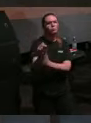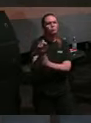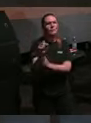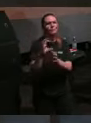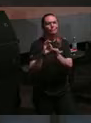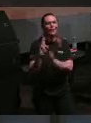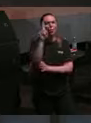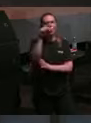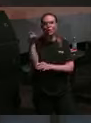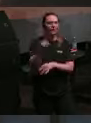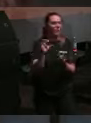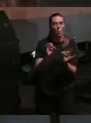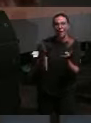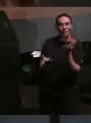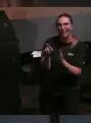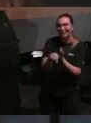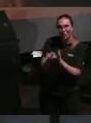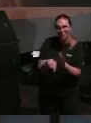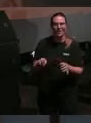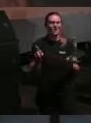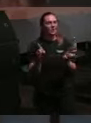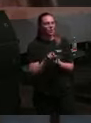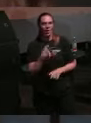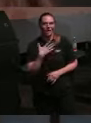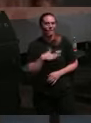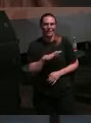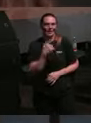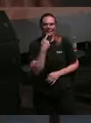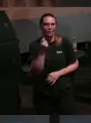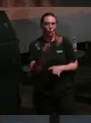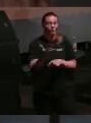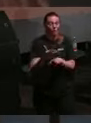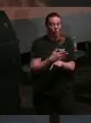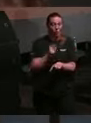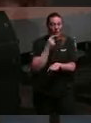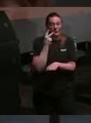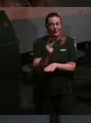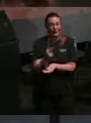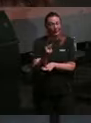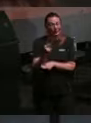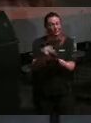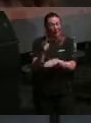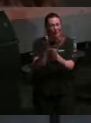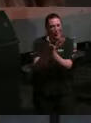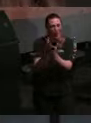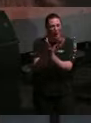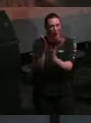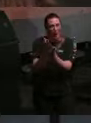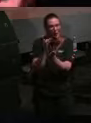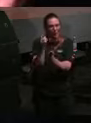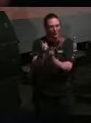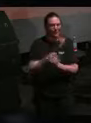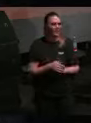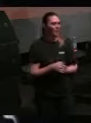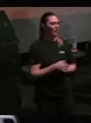Nord-Norge. Så jeg tror ikke jeg skal uttale meg før vi har sett nøye på det. Fordi,